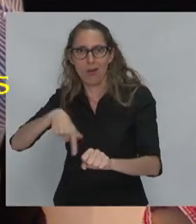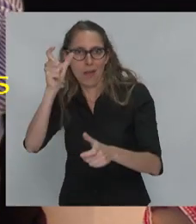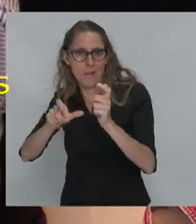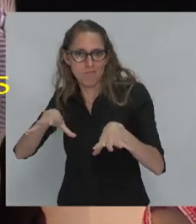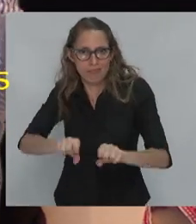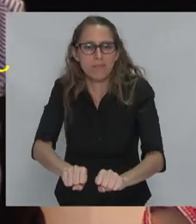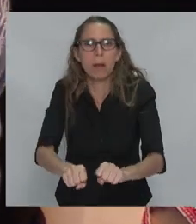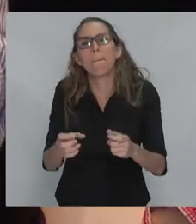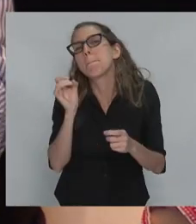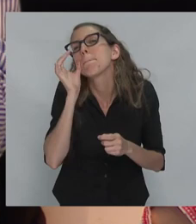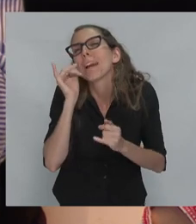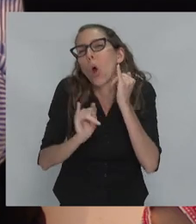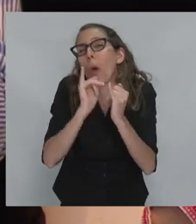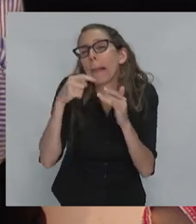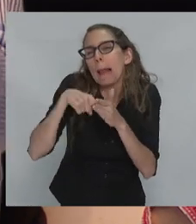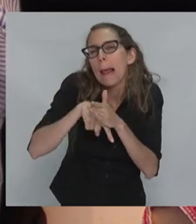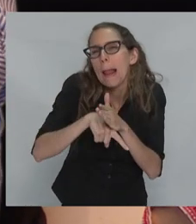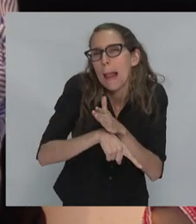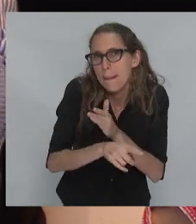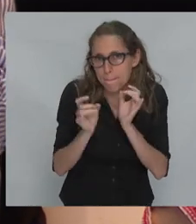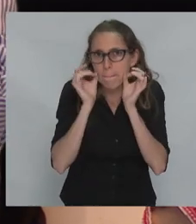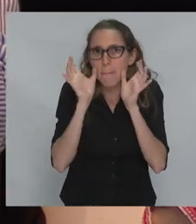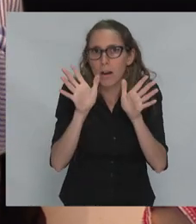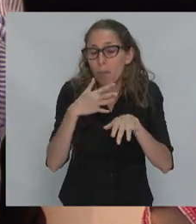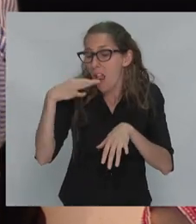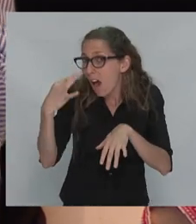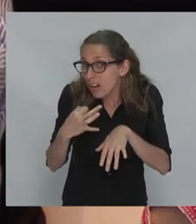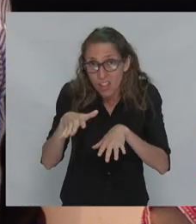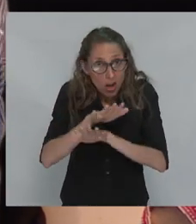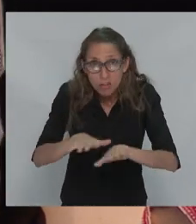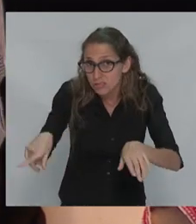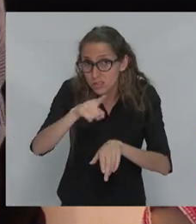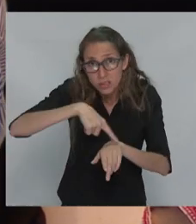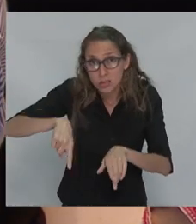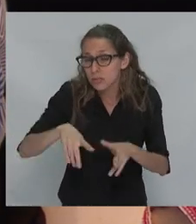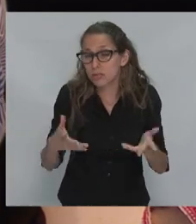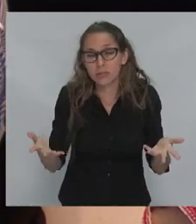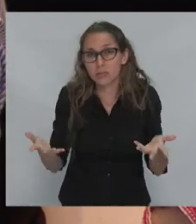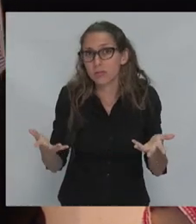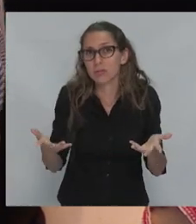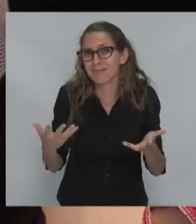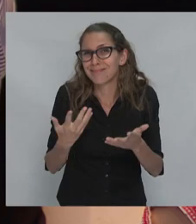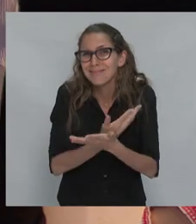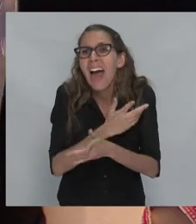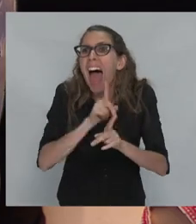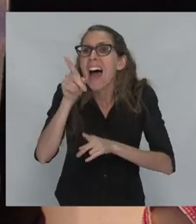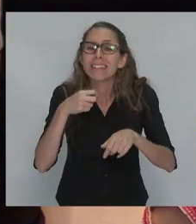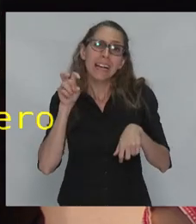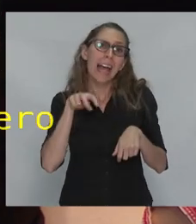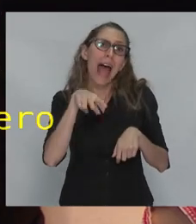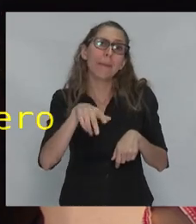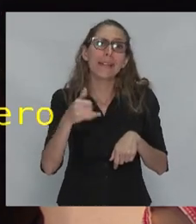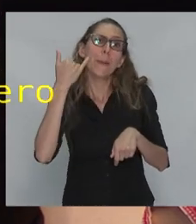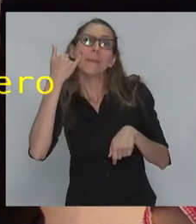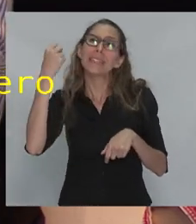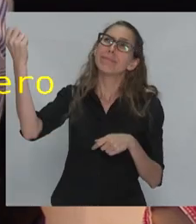détail, des jets d'urine et des insultes chaque fois qu'ils passent. Aujourd'hui, nous avons des zones